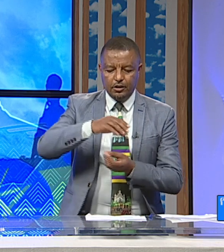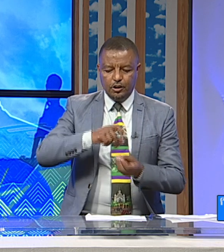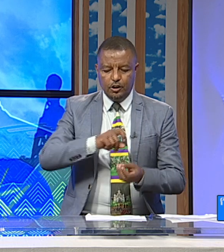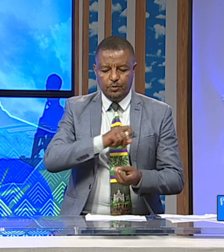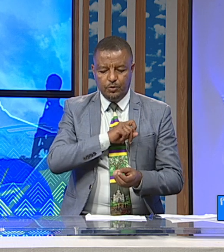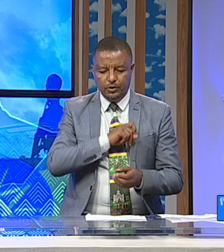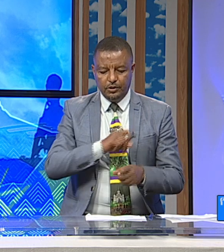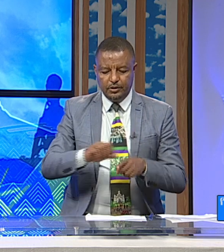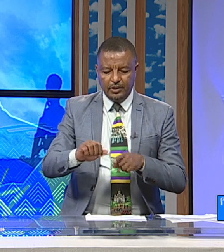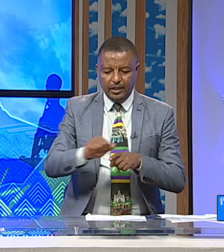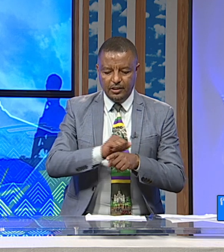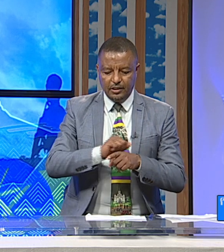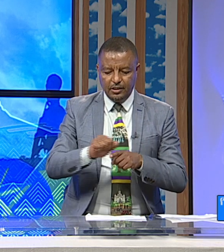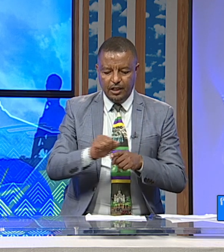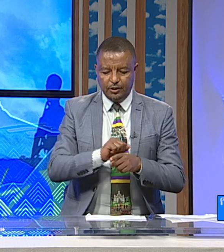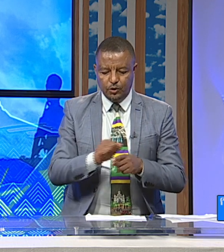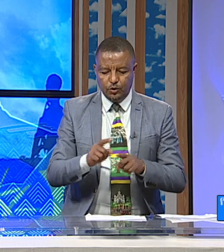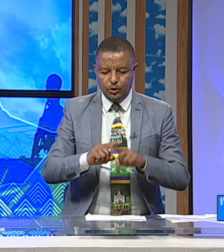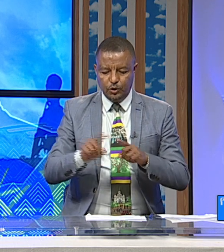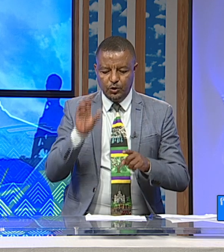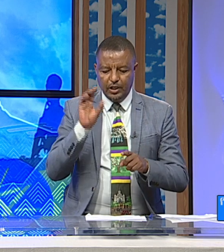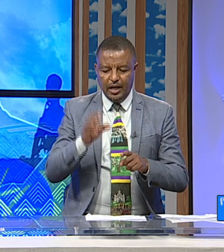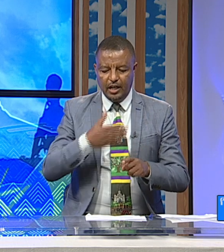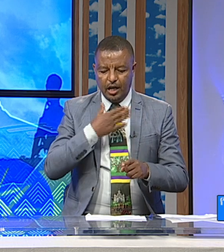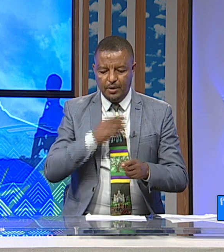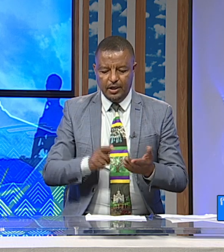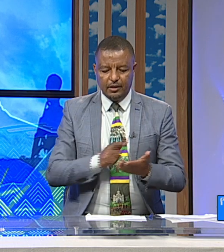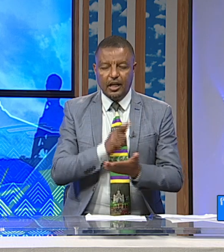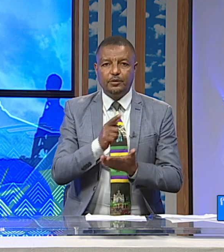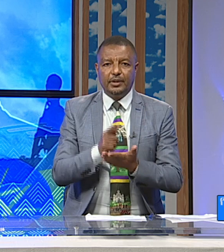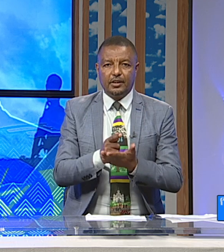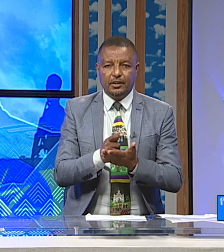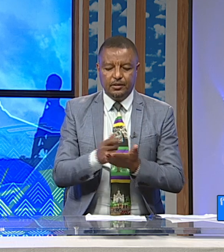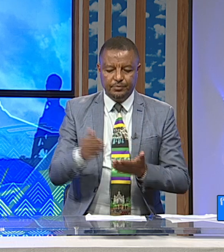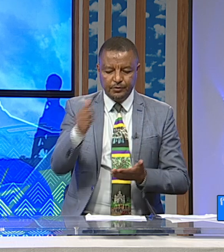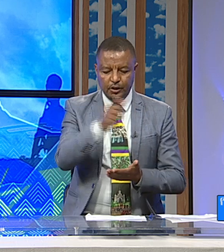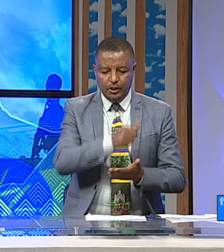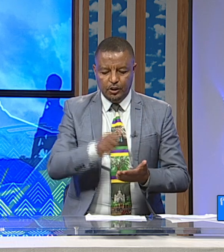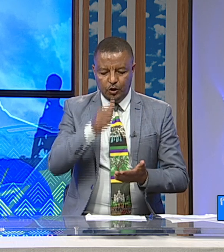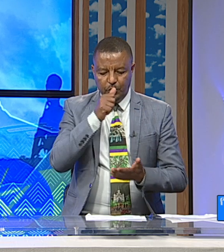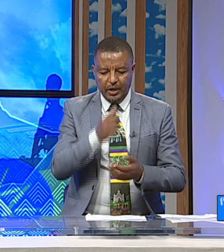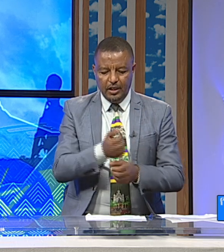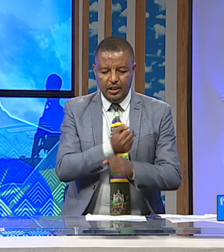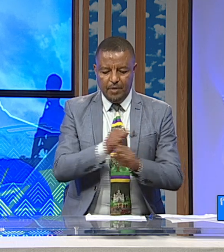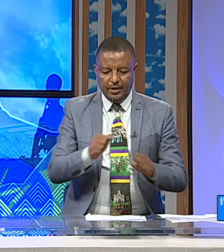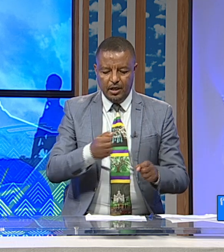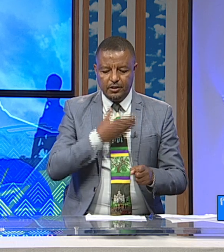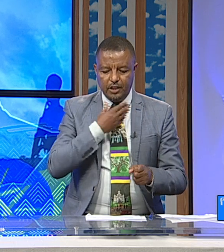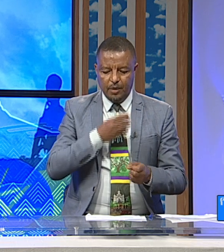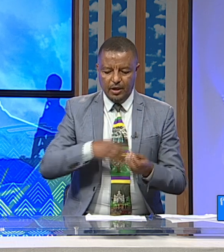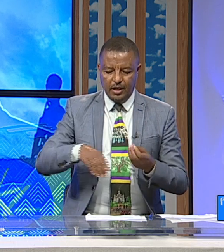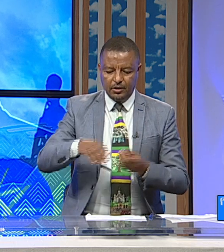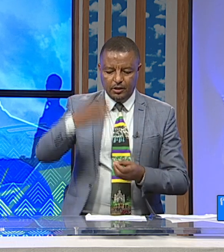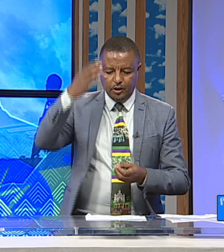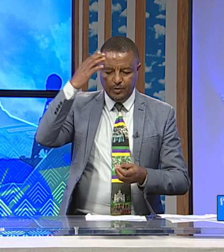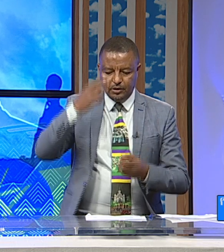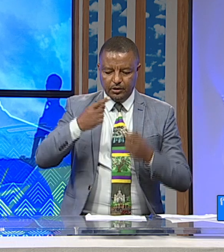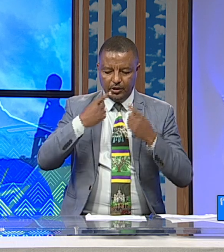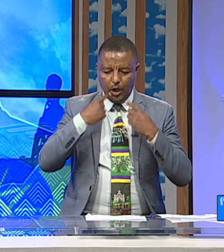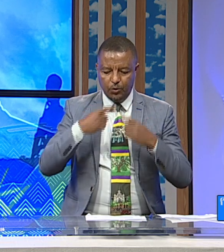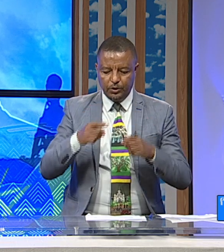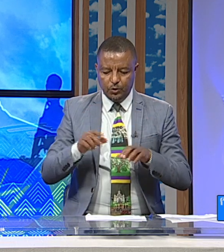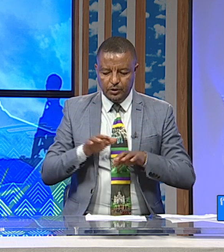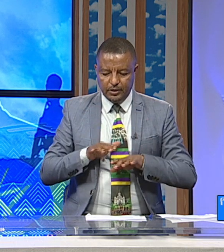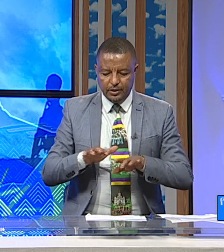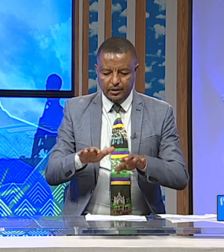የአማራ ክልል ፖሊስ ያተለተናቸውን ልዩ የኃይል አባላት አስመረቀ። ኢትዮጵያን ለማዳን የአማራ ክልል